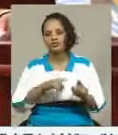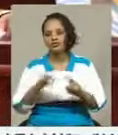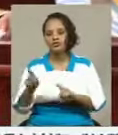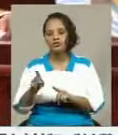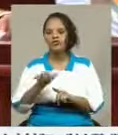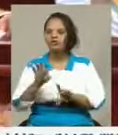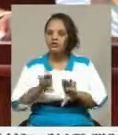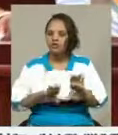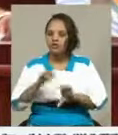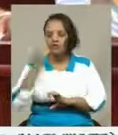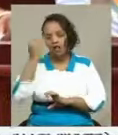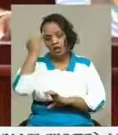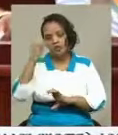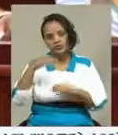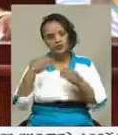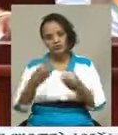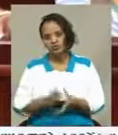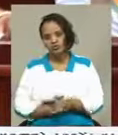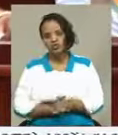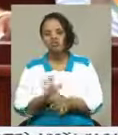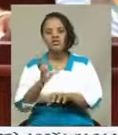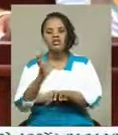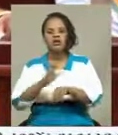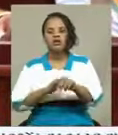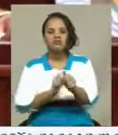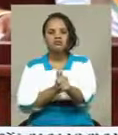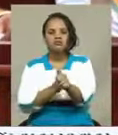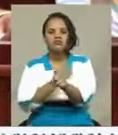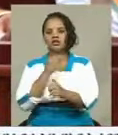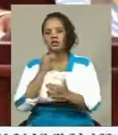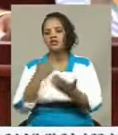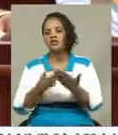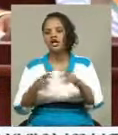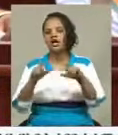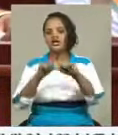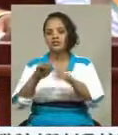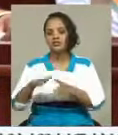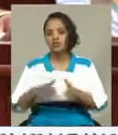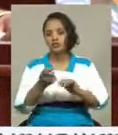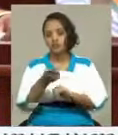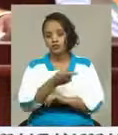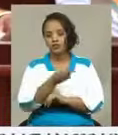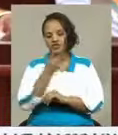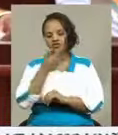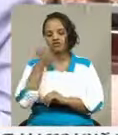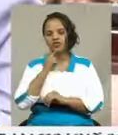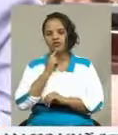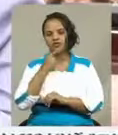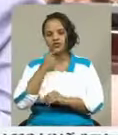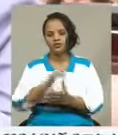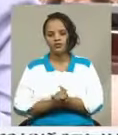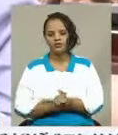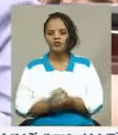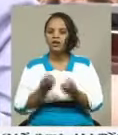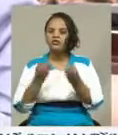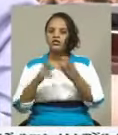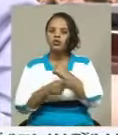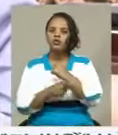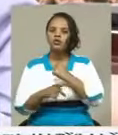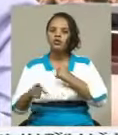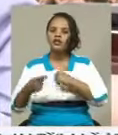እንዲህ ብታረጉት የሚል ሀሳብ ይስጡ። ሚዲያው ላይ እየተከታተሉና በዚህ አይነት መልኩ ቢሆን የተሻለ ነው የምለው። አብዛኛው የፖለቲካ